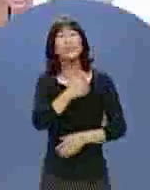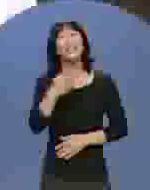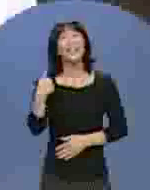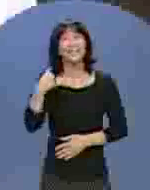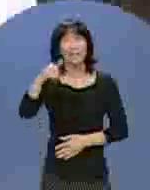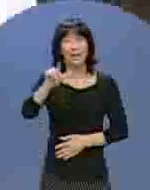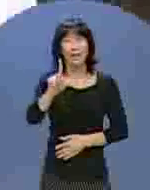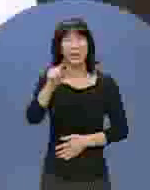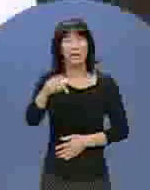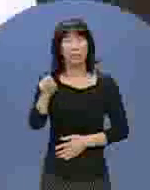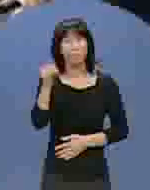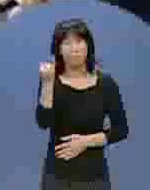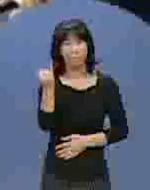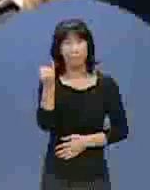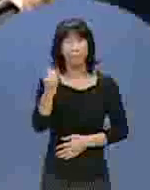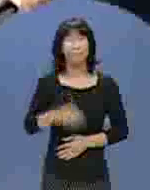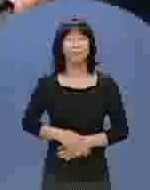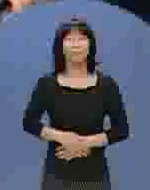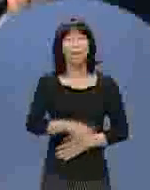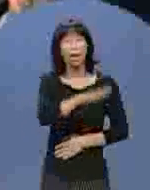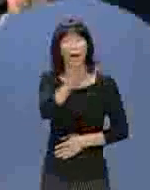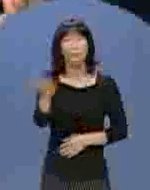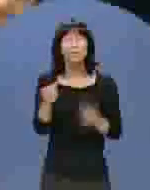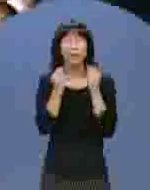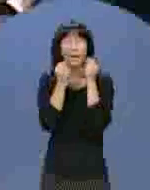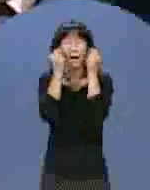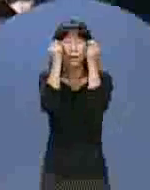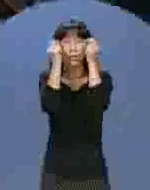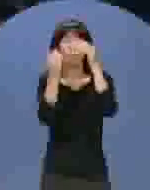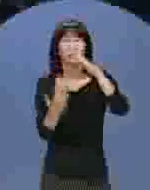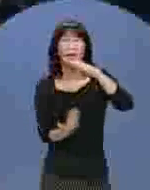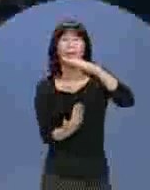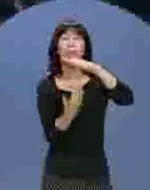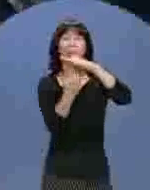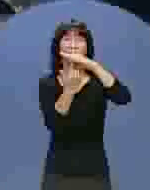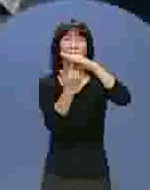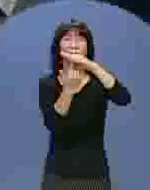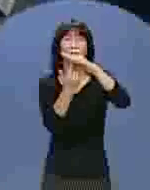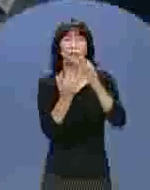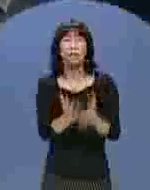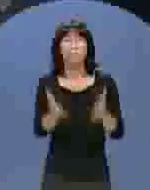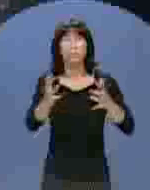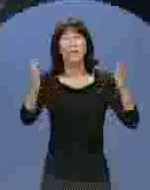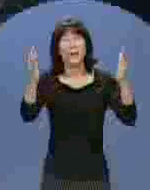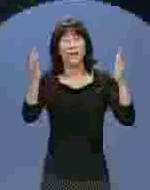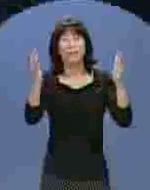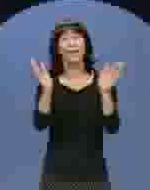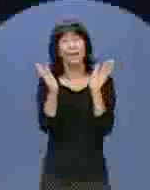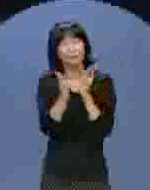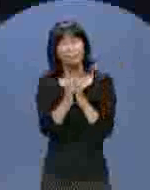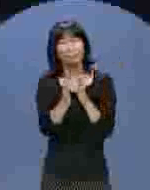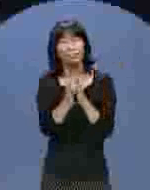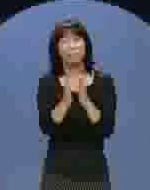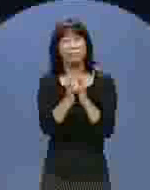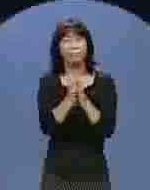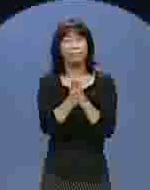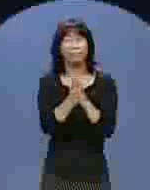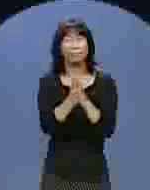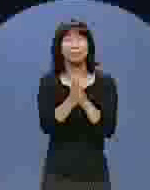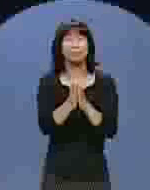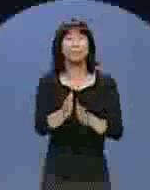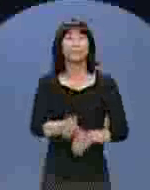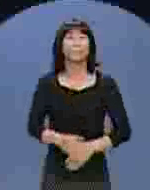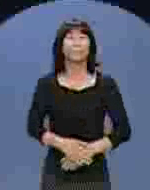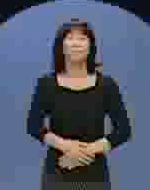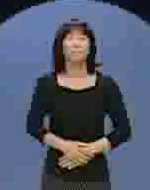ン。そんなヘレンの世界が広がるクライマックスに、会場からはあふれんばかりの拍手が送